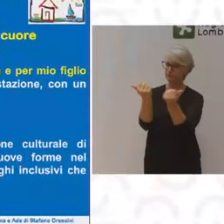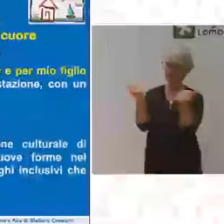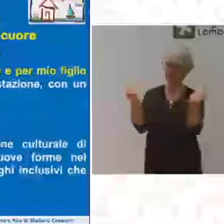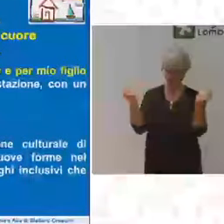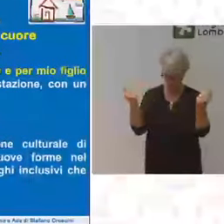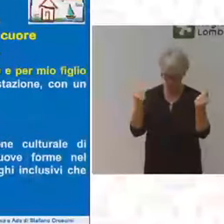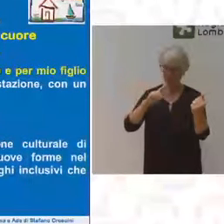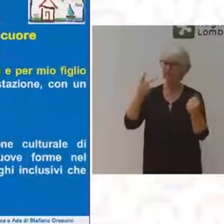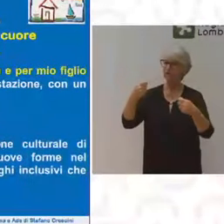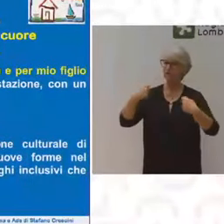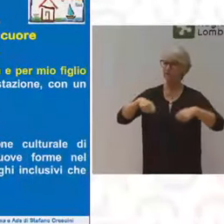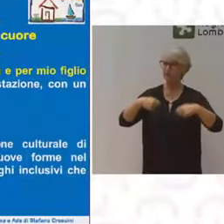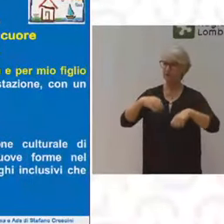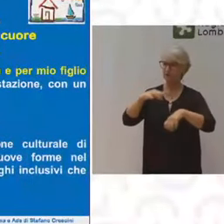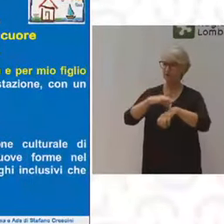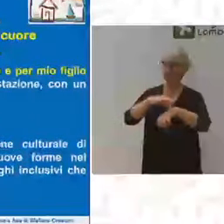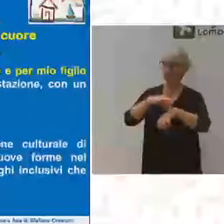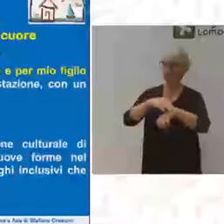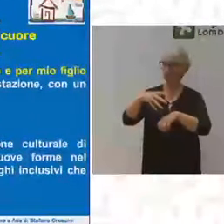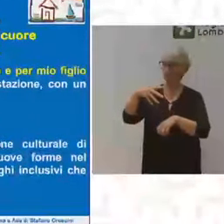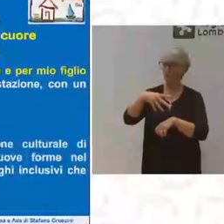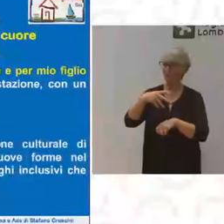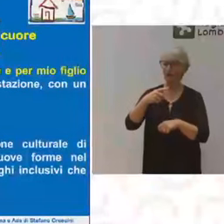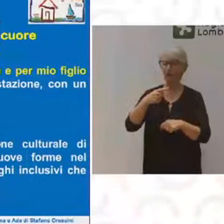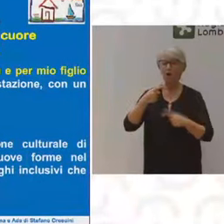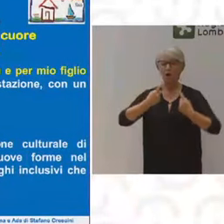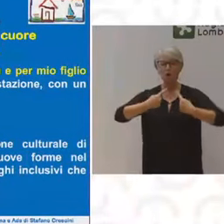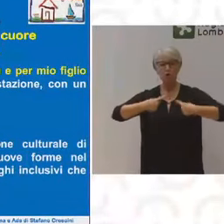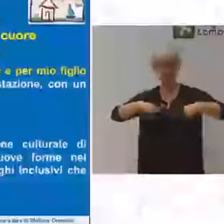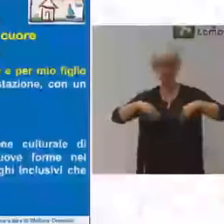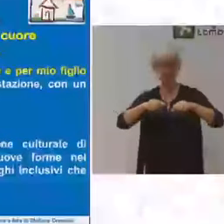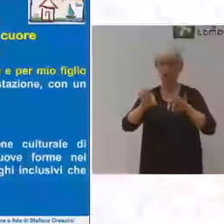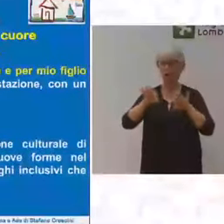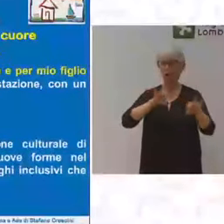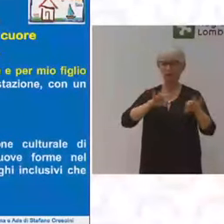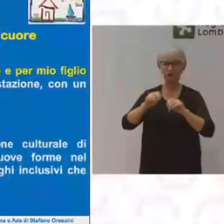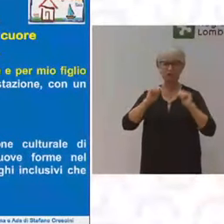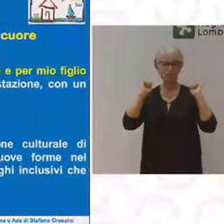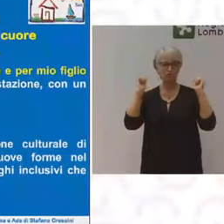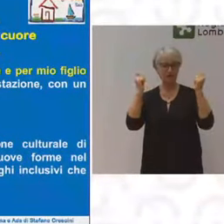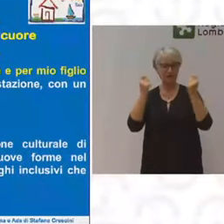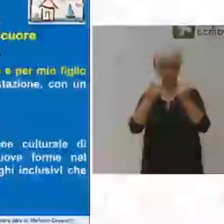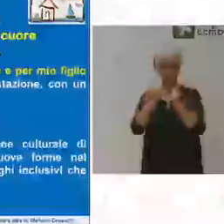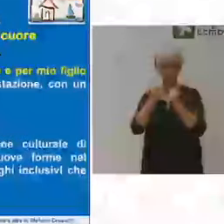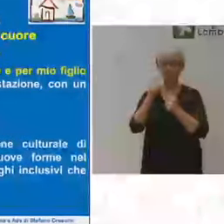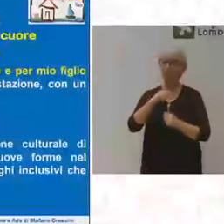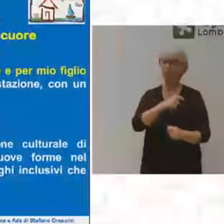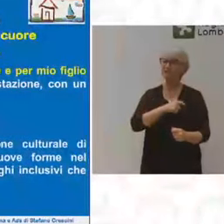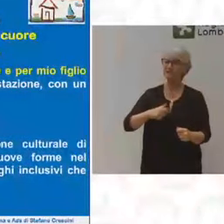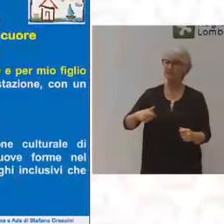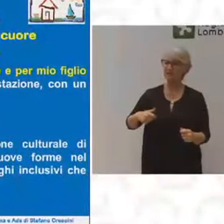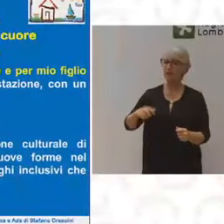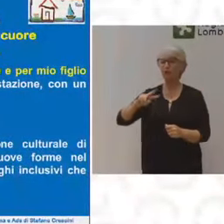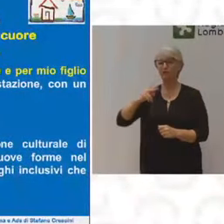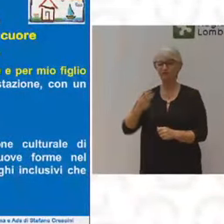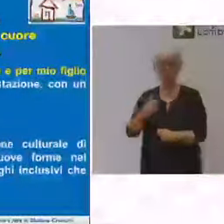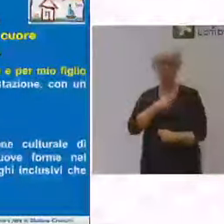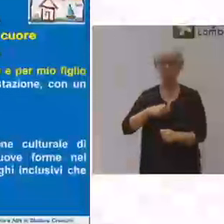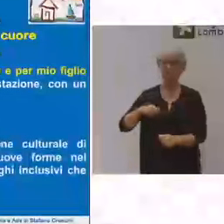del vicepresidente dottor Monchieri, del consigliere delegato Bicelli, del coordinatore generale Biasin e del sindaco e del vice sindaco di